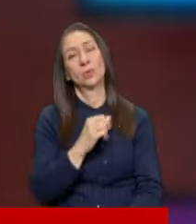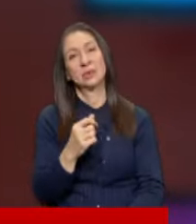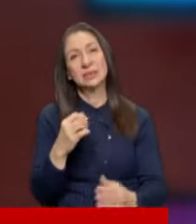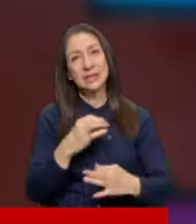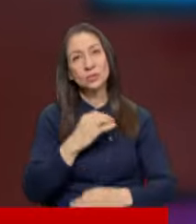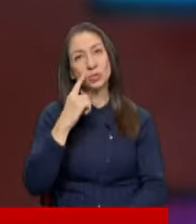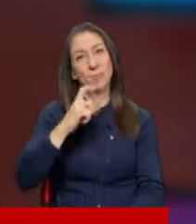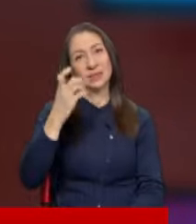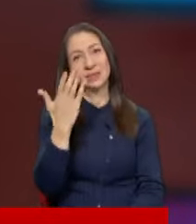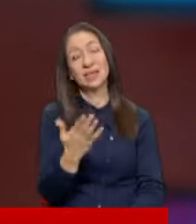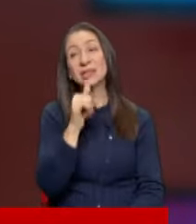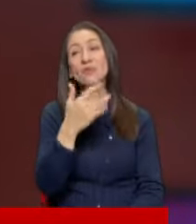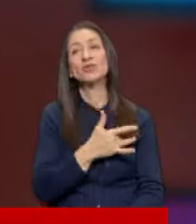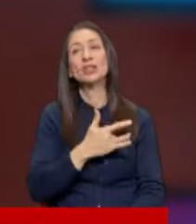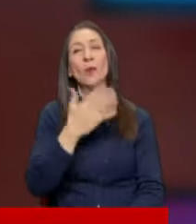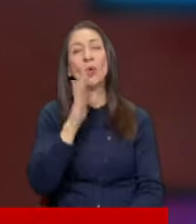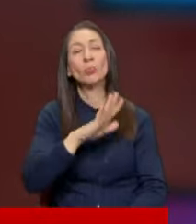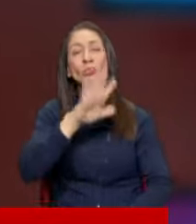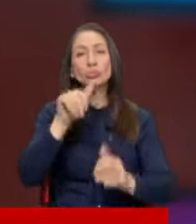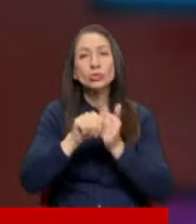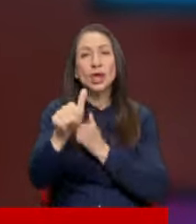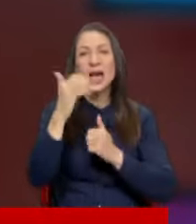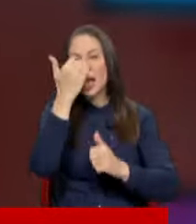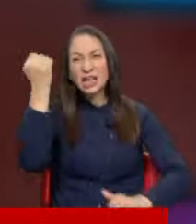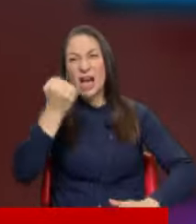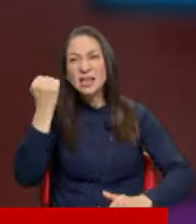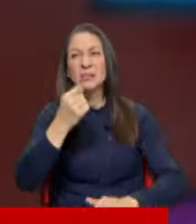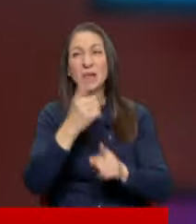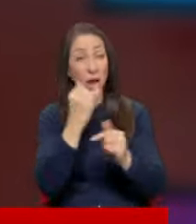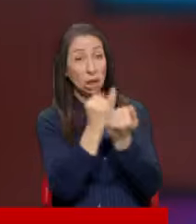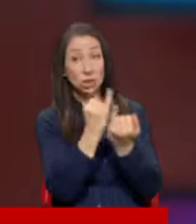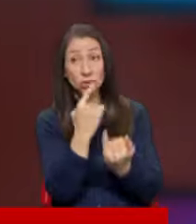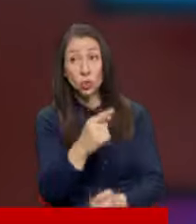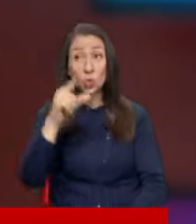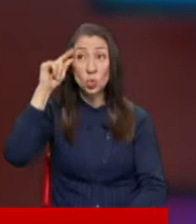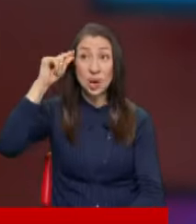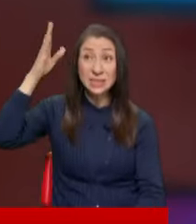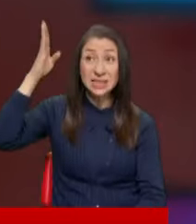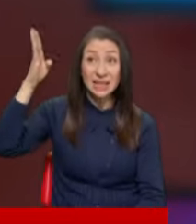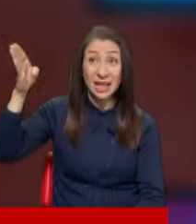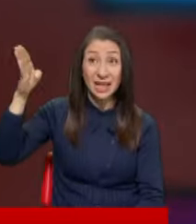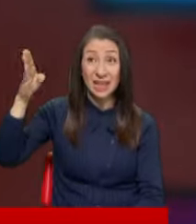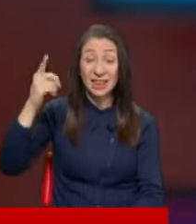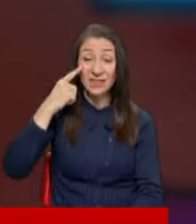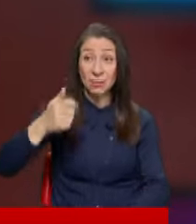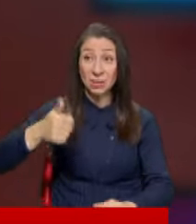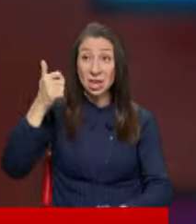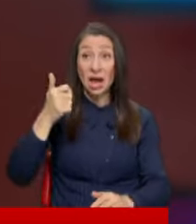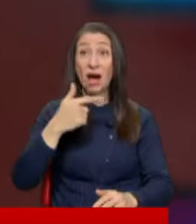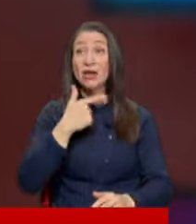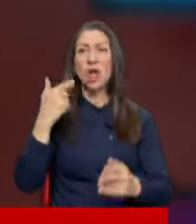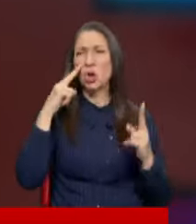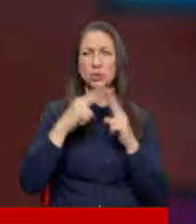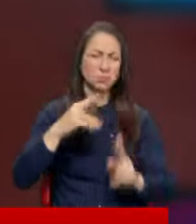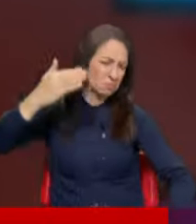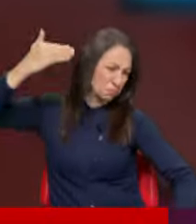cumhurbaşkanı Hiç mi vicdanın yok bütün kanlı katillere kardeş dedin de Yunanistan'daki devlet başkanıyla asla